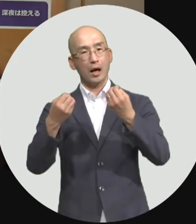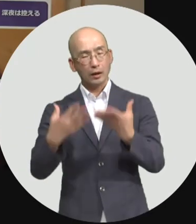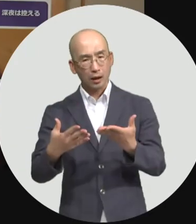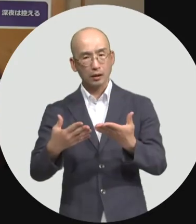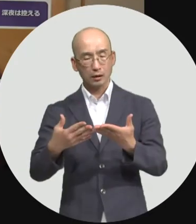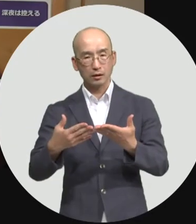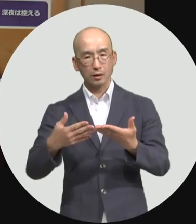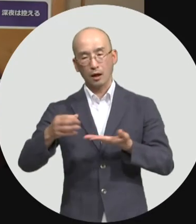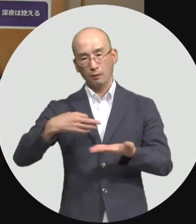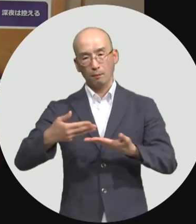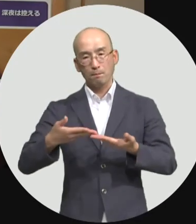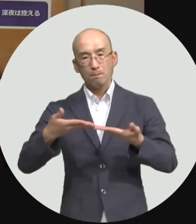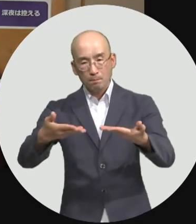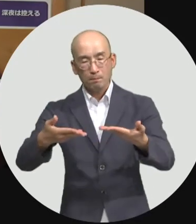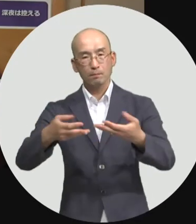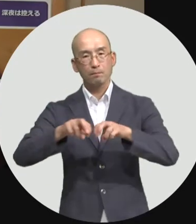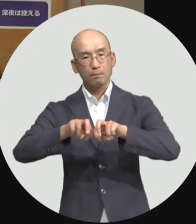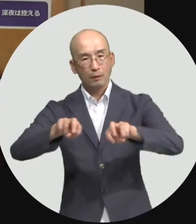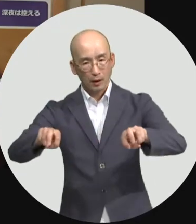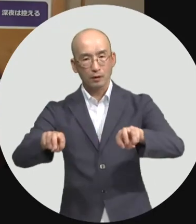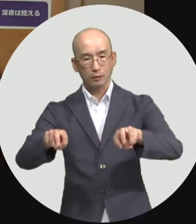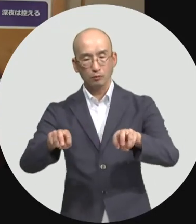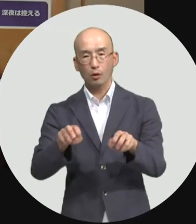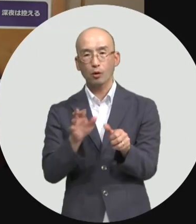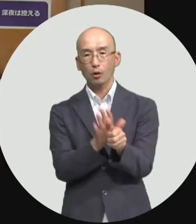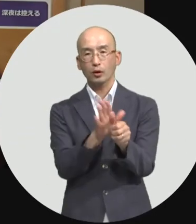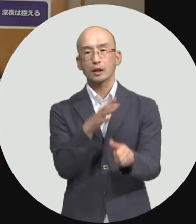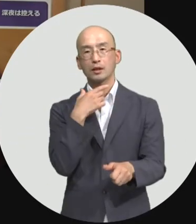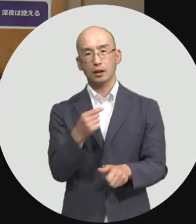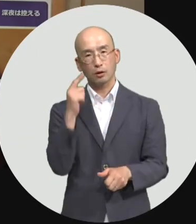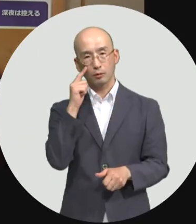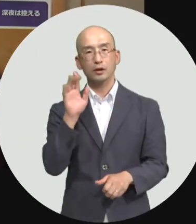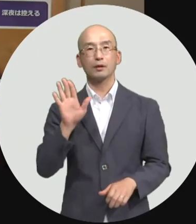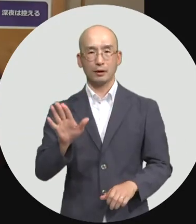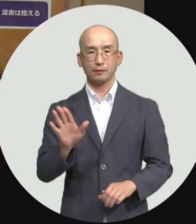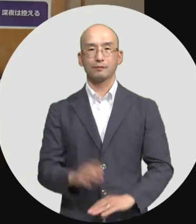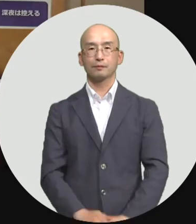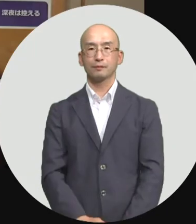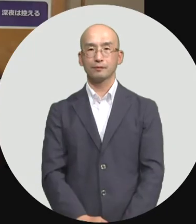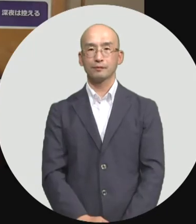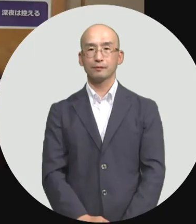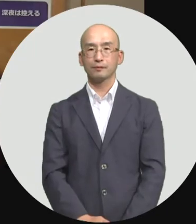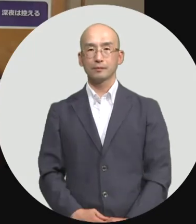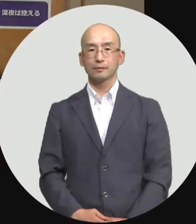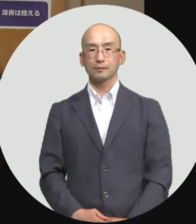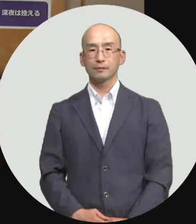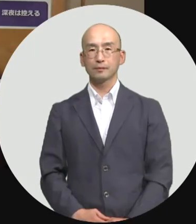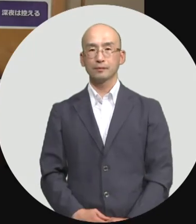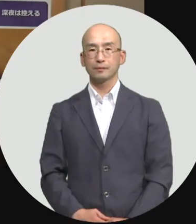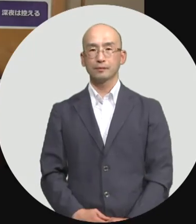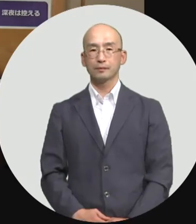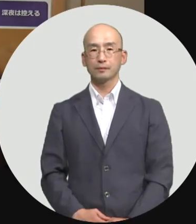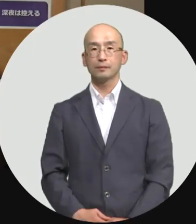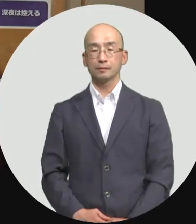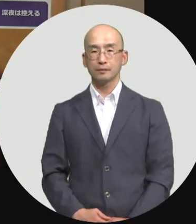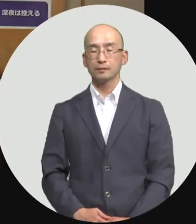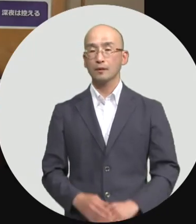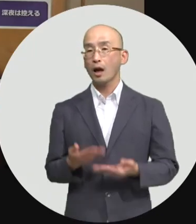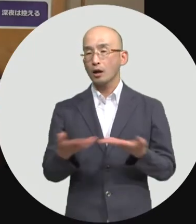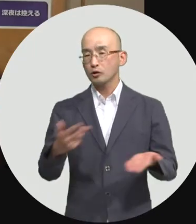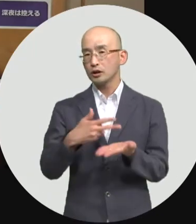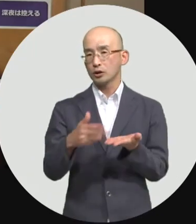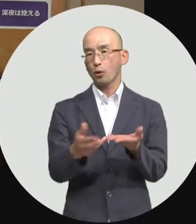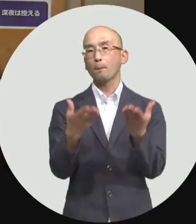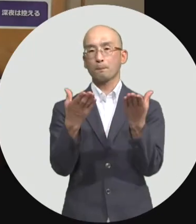拓、また販路拡大にも貢献をしてまいりたいと思っております。配布している資料は4種類ですが、